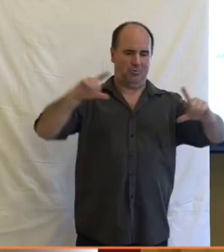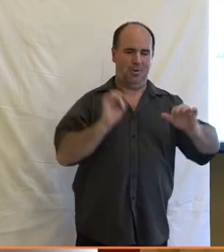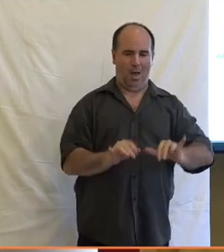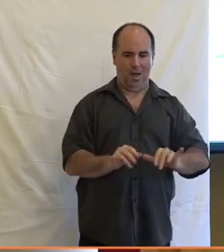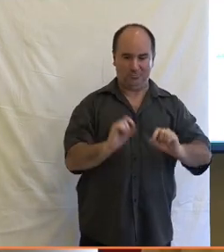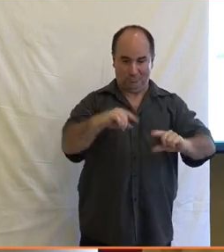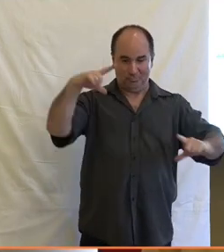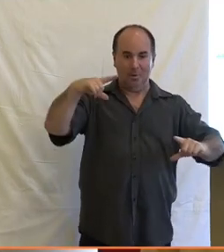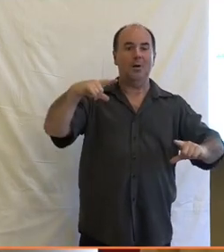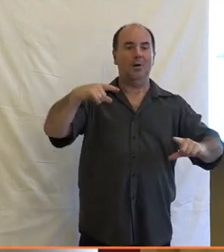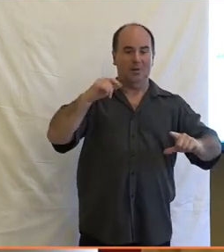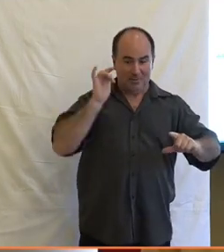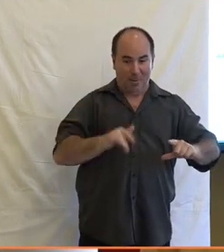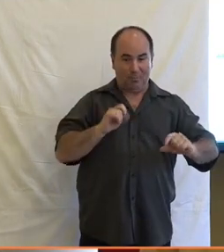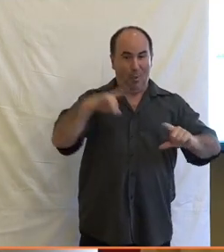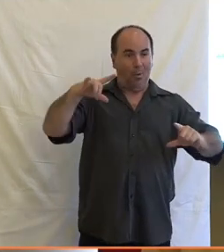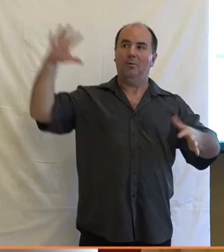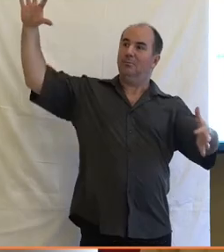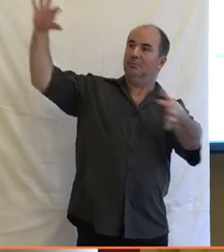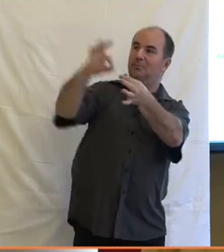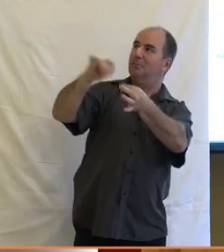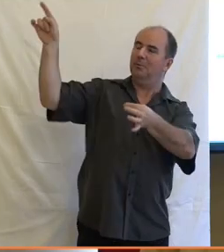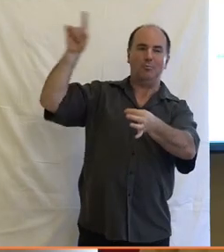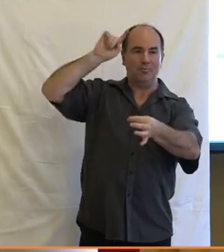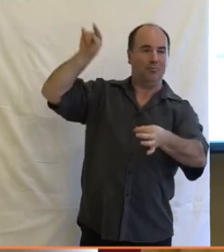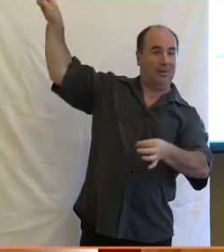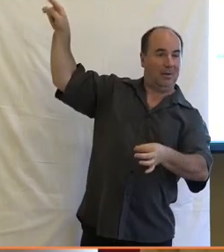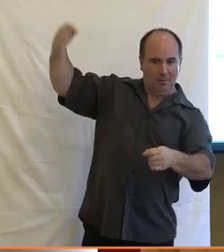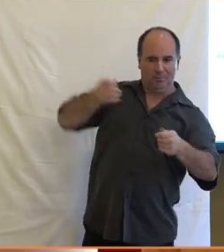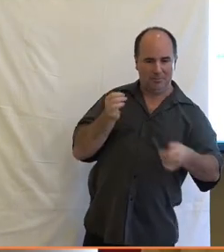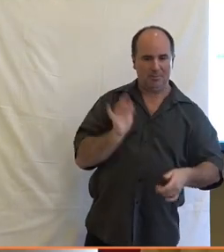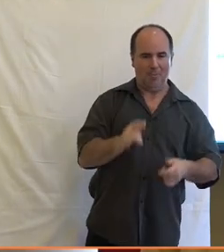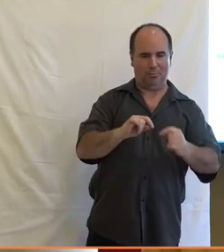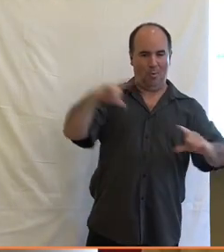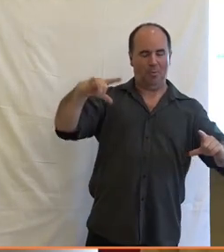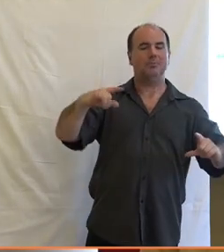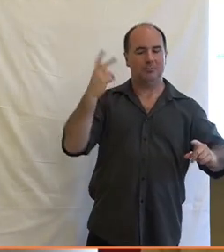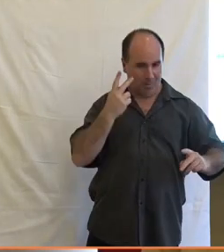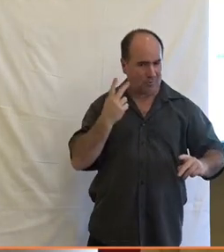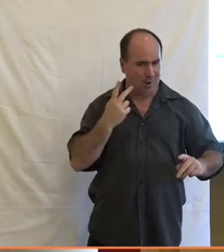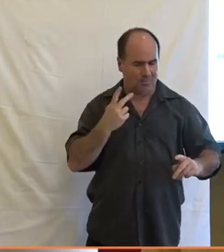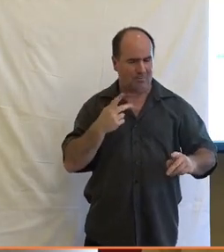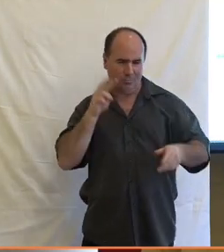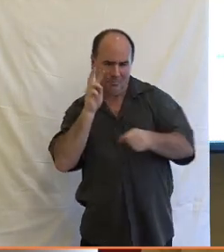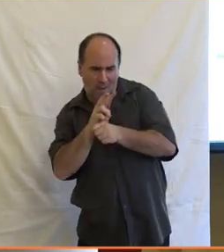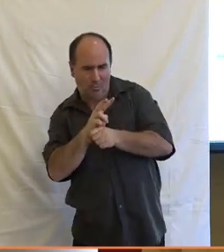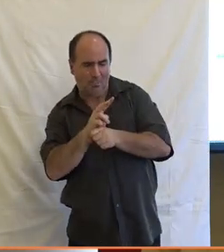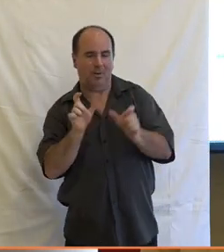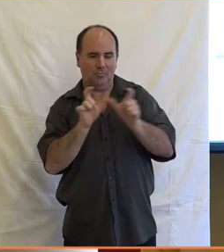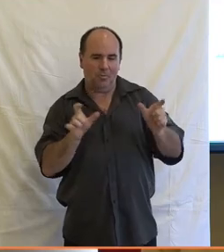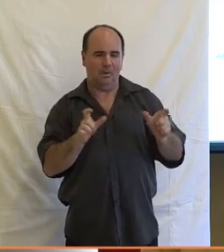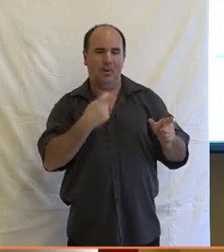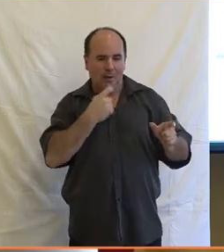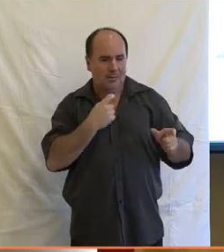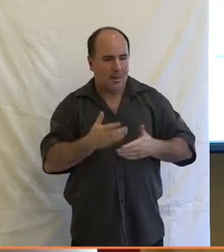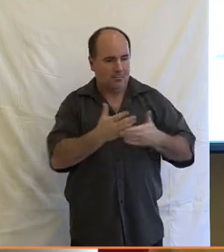ta aplikace sama nastavená a je to ošetřeno několika prostě opravdu, řeknu, valy v tom směru, aby se ty informace